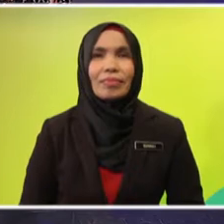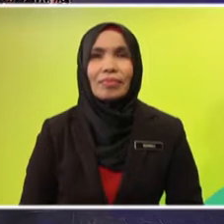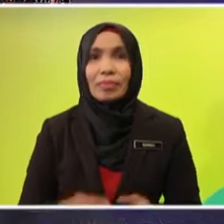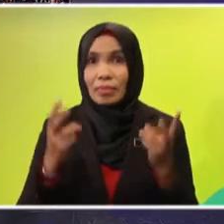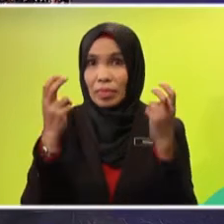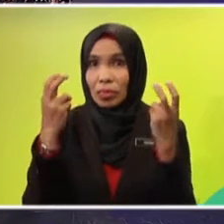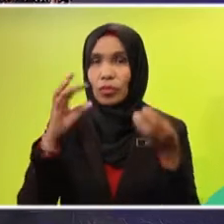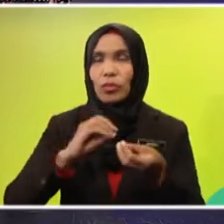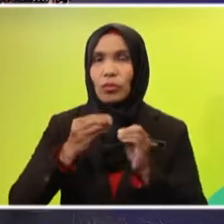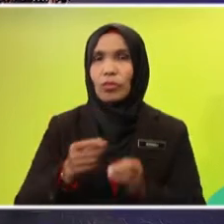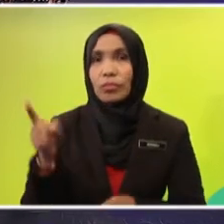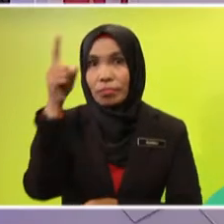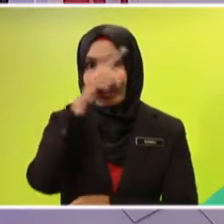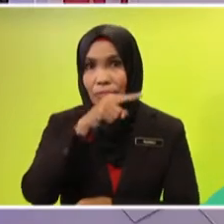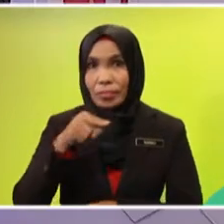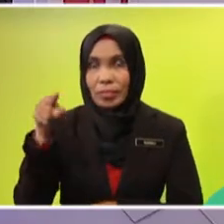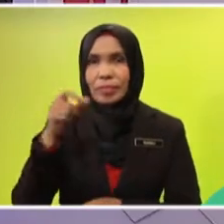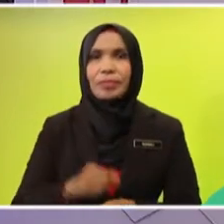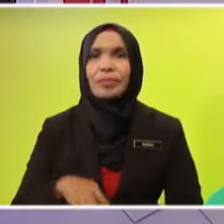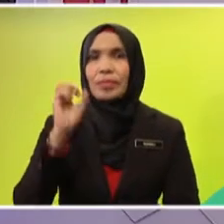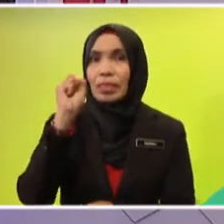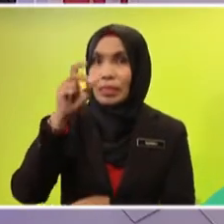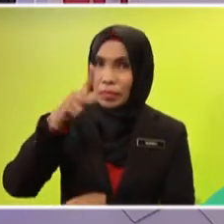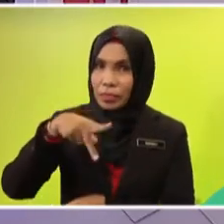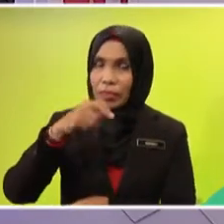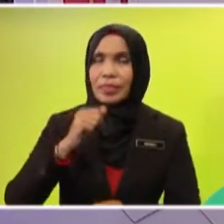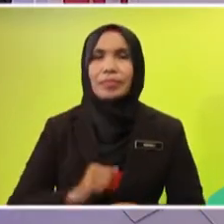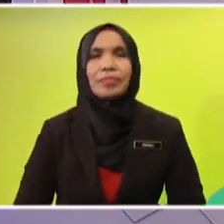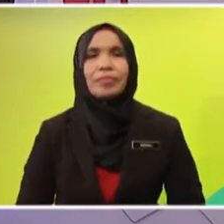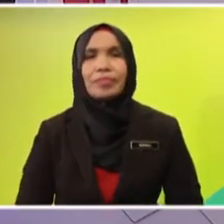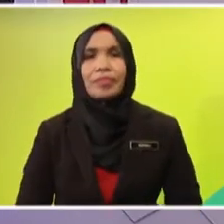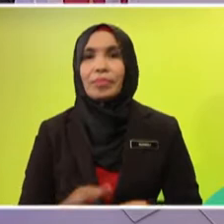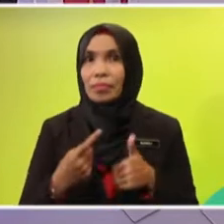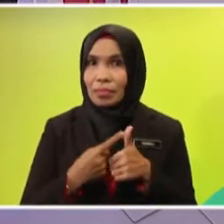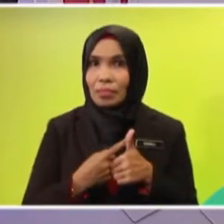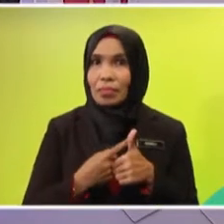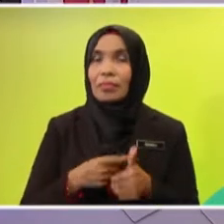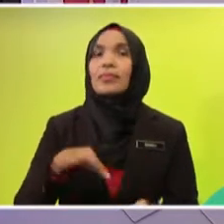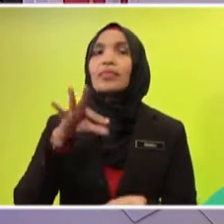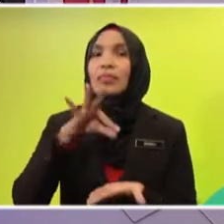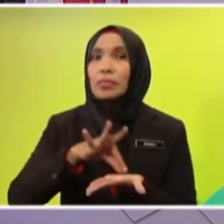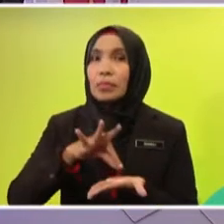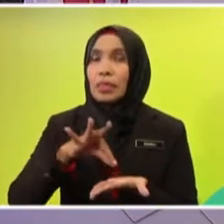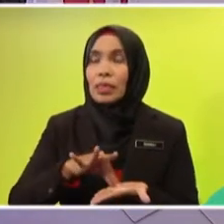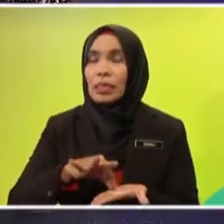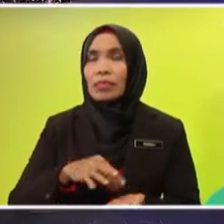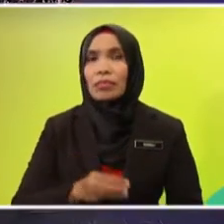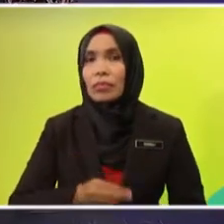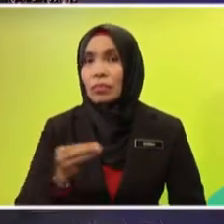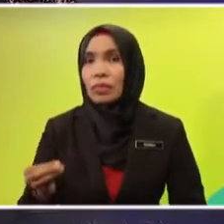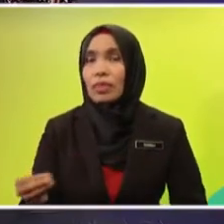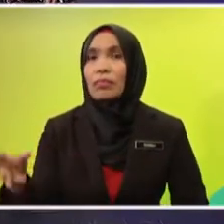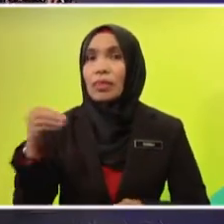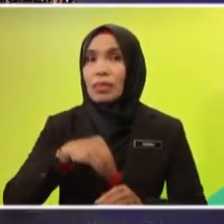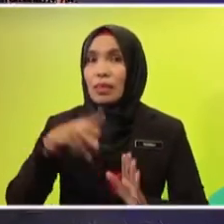bulet baik oke Abay Extended pembelajaran kita pada hari ini inilah membilang objek dalam persekitaran membela